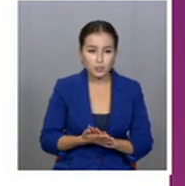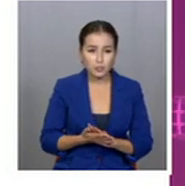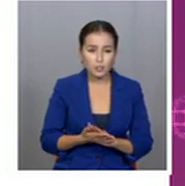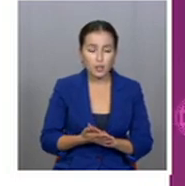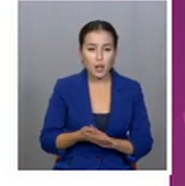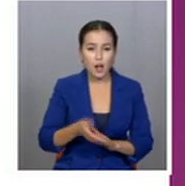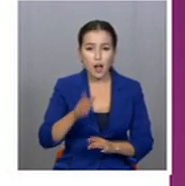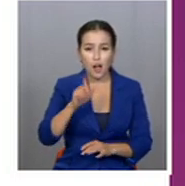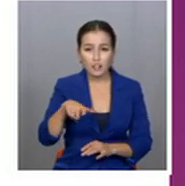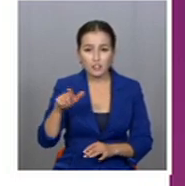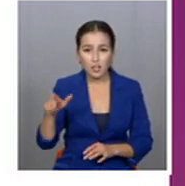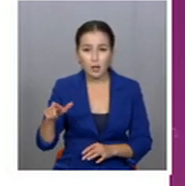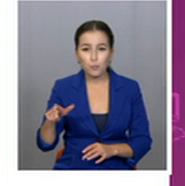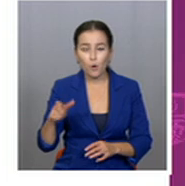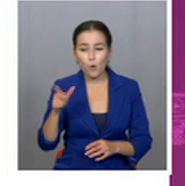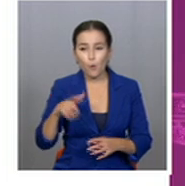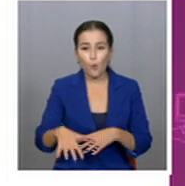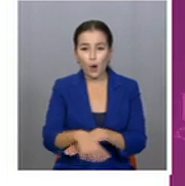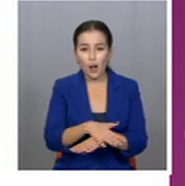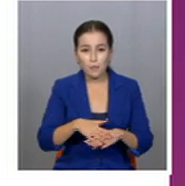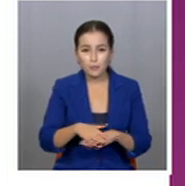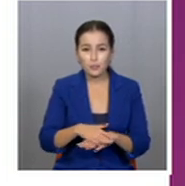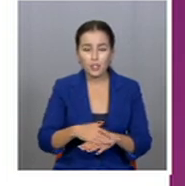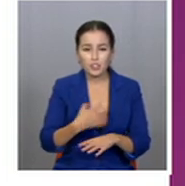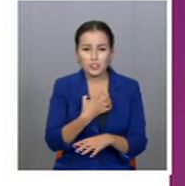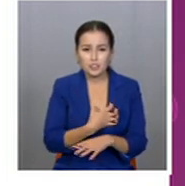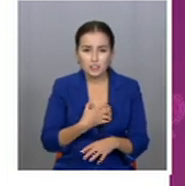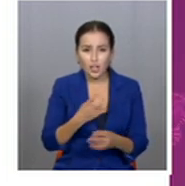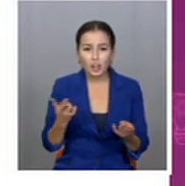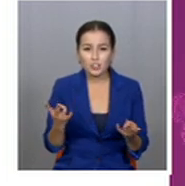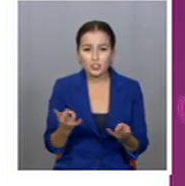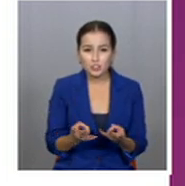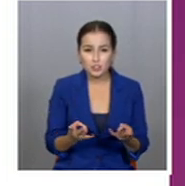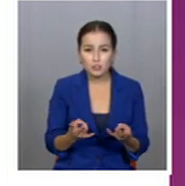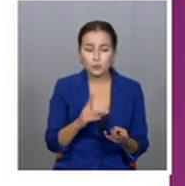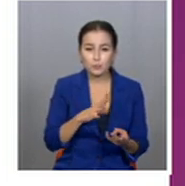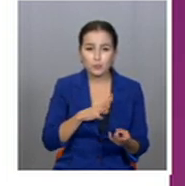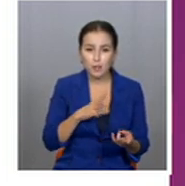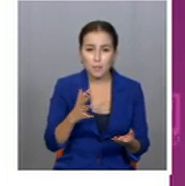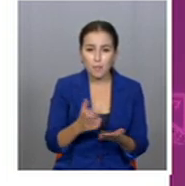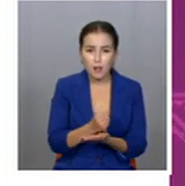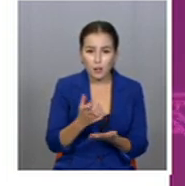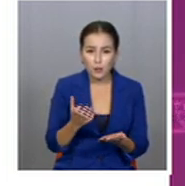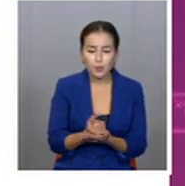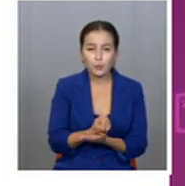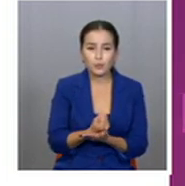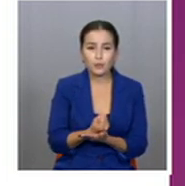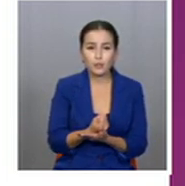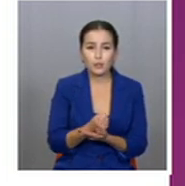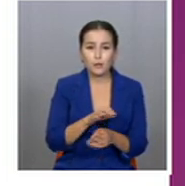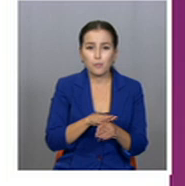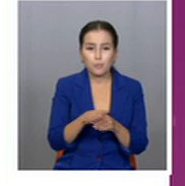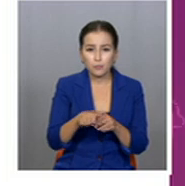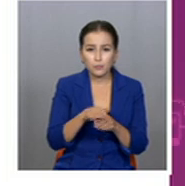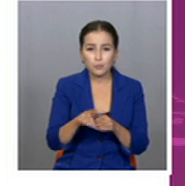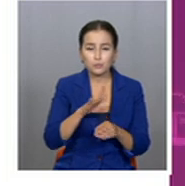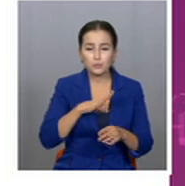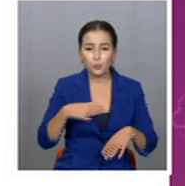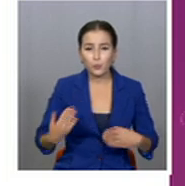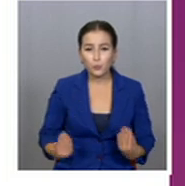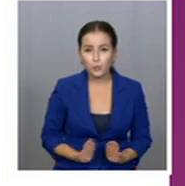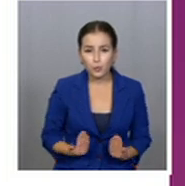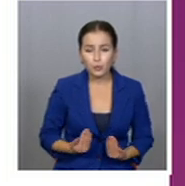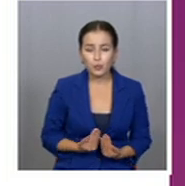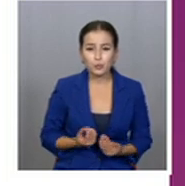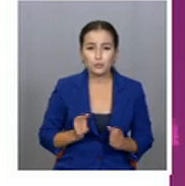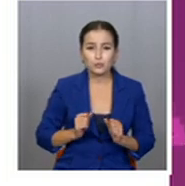мен қоғамның негізгі қажеттіліктерін қанағаттандыру үдерісінде тіршілік ету ортасына бейімделу